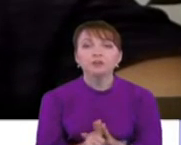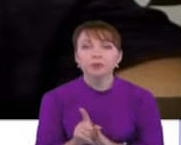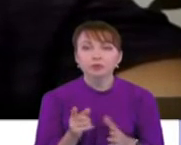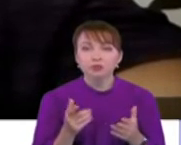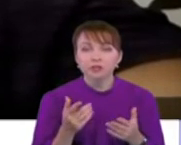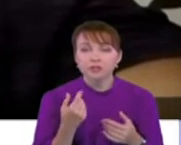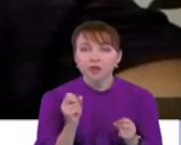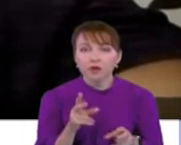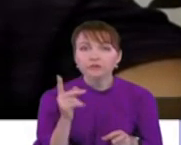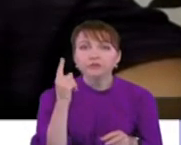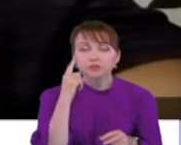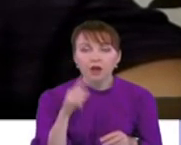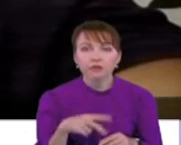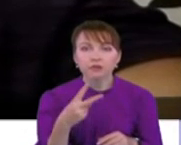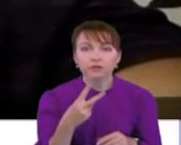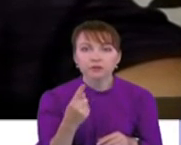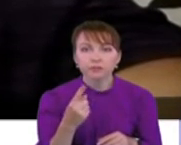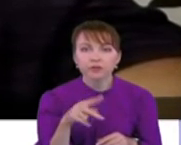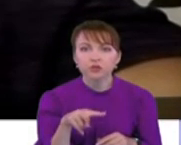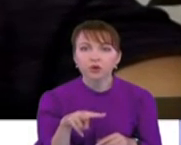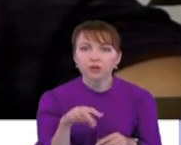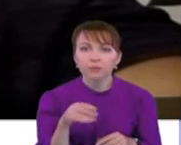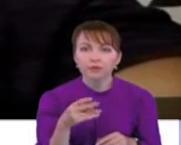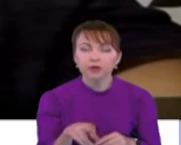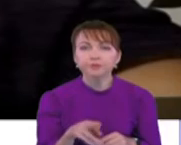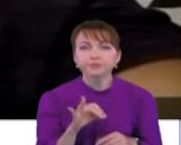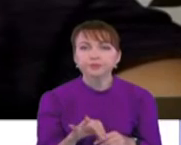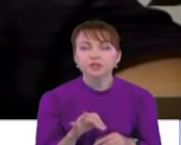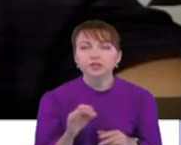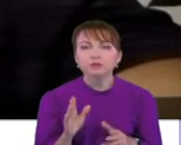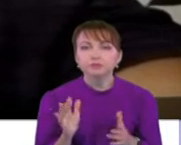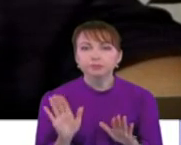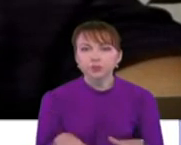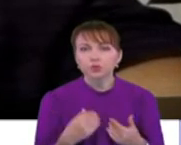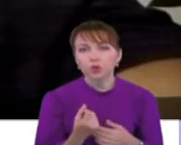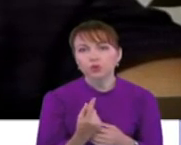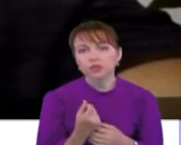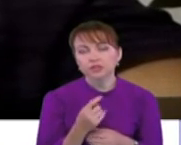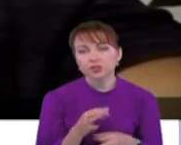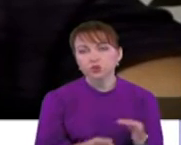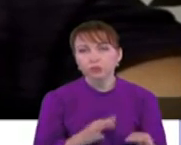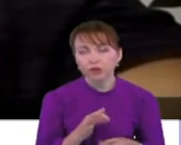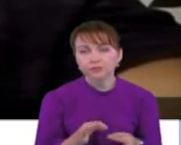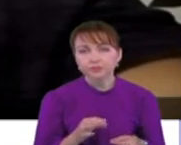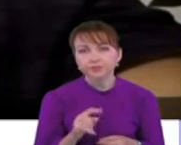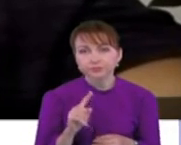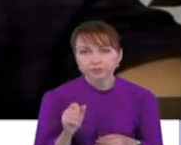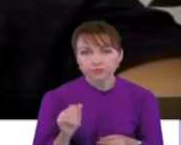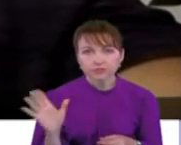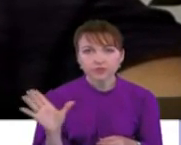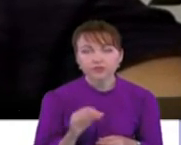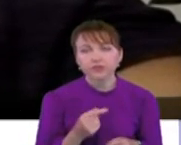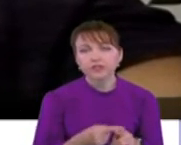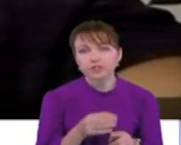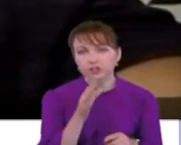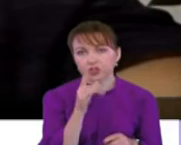знаєте, 21 липня і минуло сьогодні 11-та доба. За весь цей час,